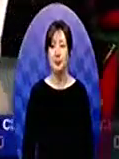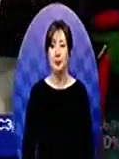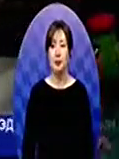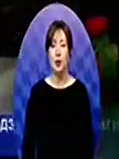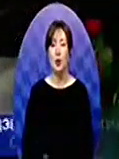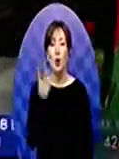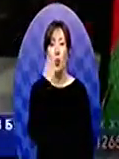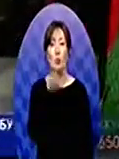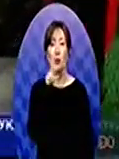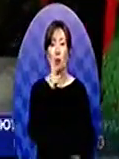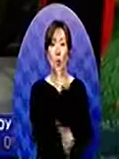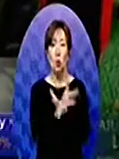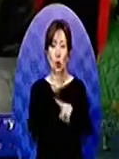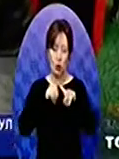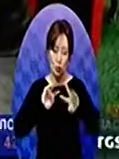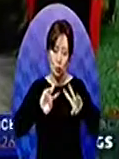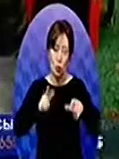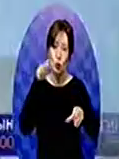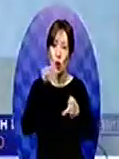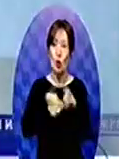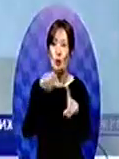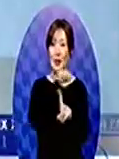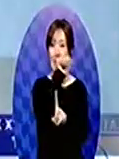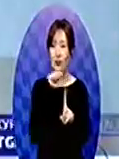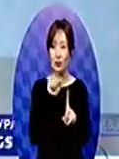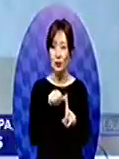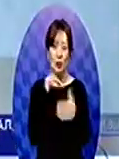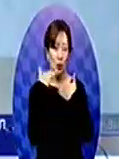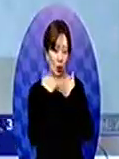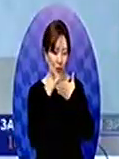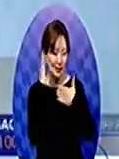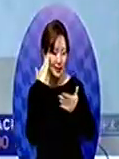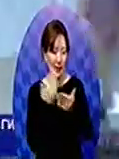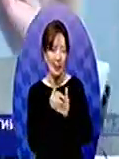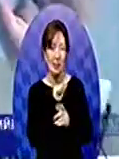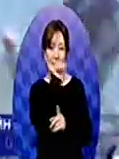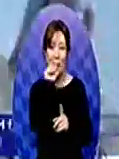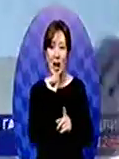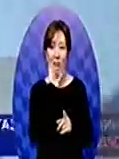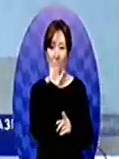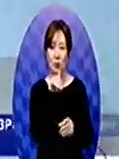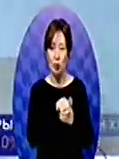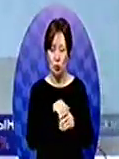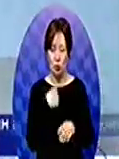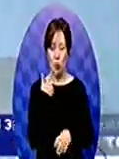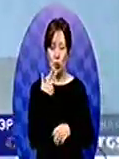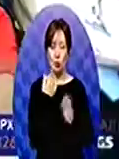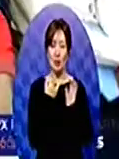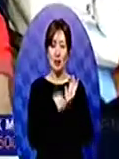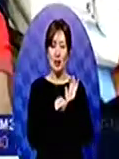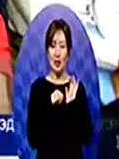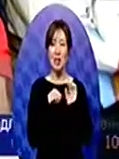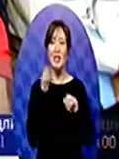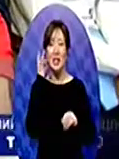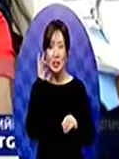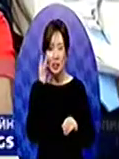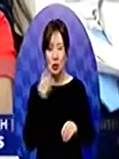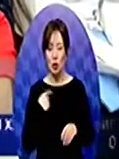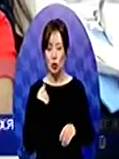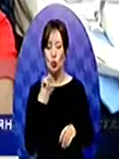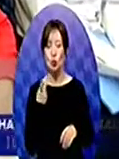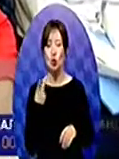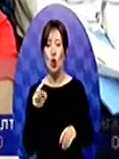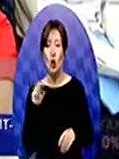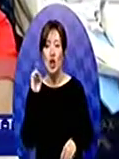Үндсэн хуульд нэмэлт өөрчлөлт оруулах асуудлаар зөвлөлдөх санал асуулгад оролцогчдын 360-ад нь эрэгтэй, 420 гаруй эмэгтэйчүүд байна.